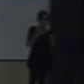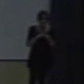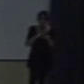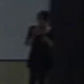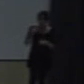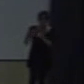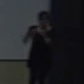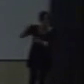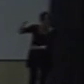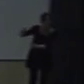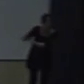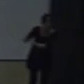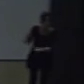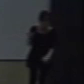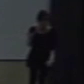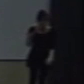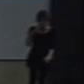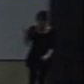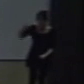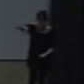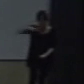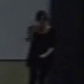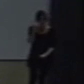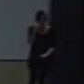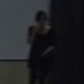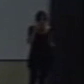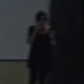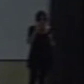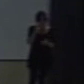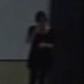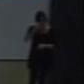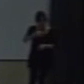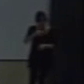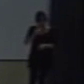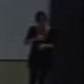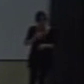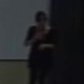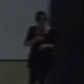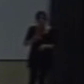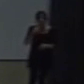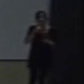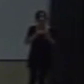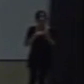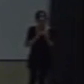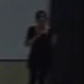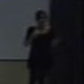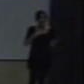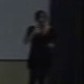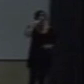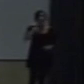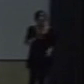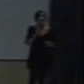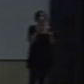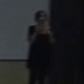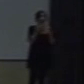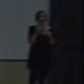que no però vull dir, és el tema de sobretot les hores que jo a vegades m'he preguntat, les hores que cada vegada